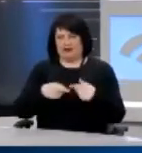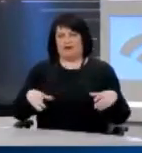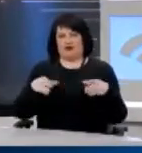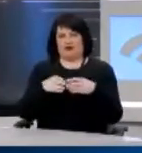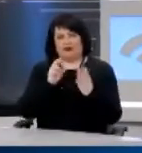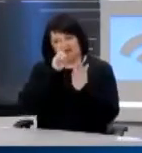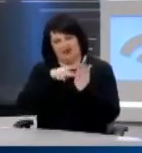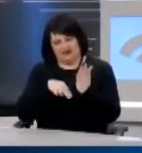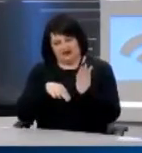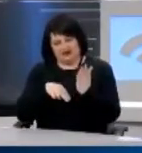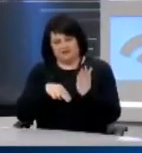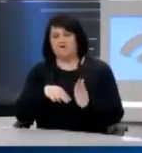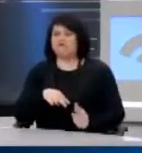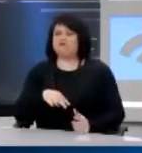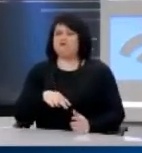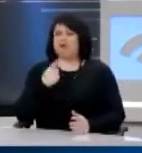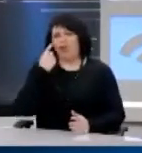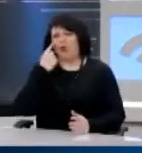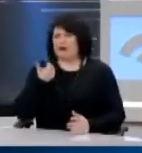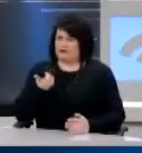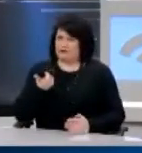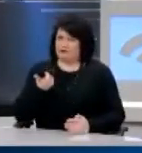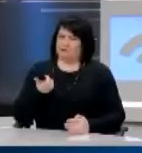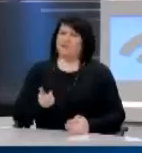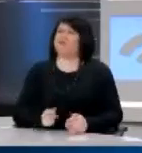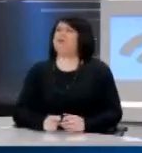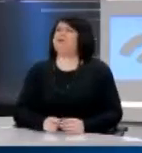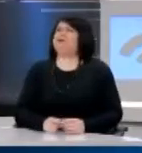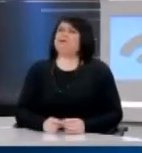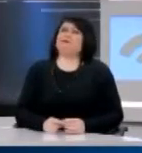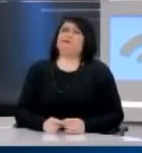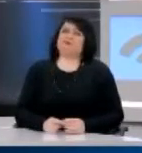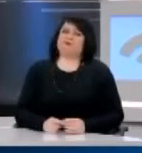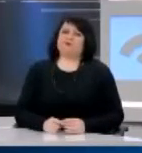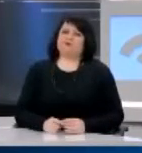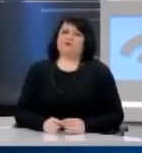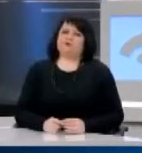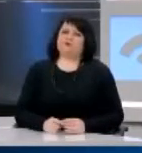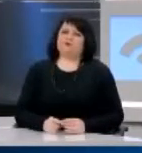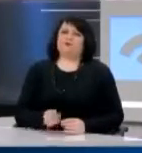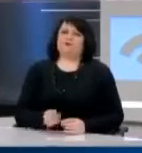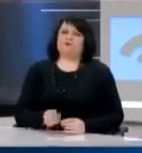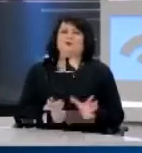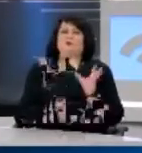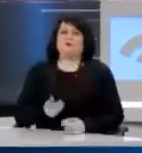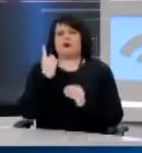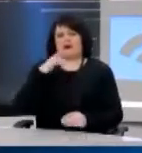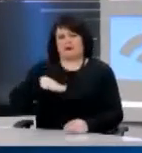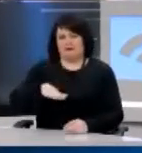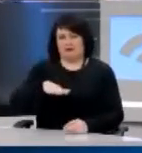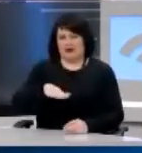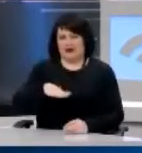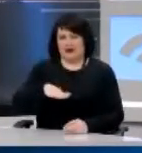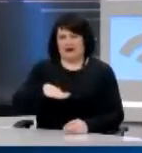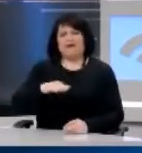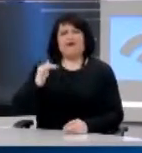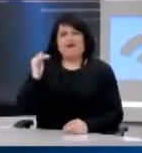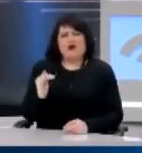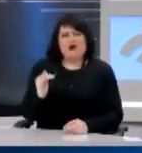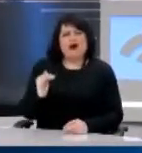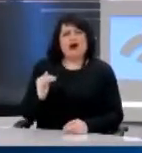παρατήρησα το εξής. Η δαπάνη για το στην Ελλάδα ήταν σε αυτά τα πολύ χαμηλά επίπεδα που